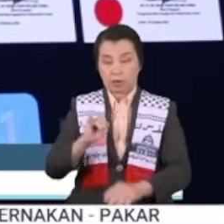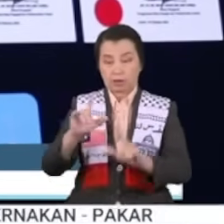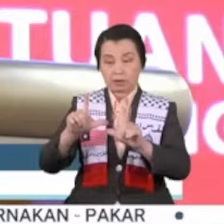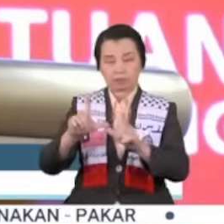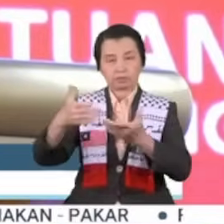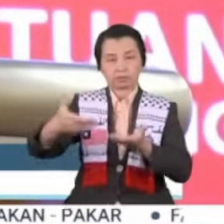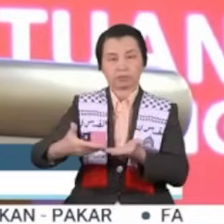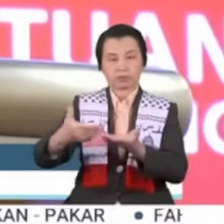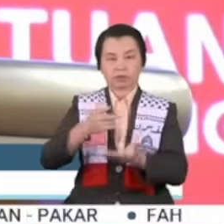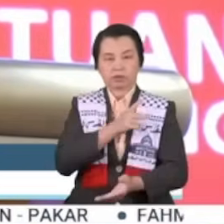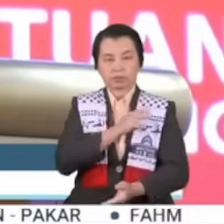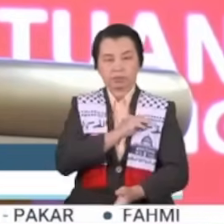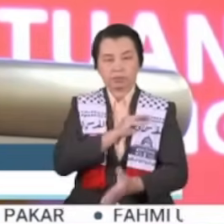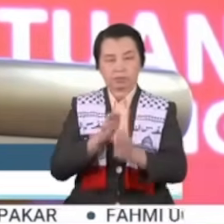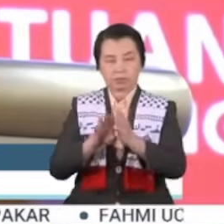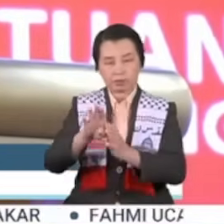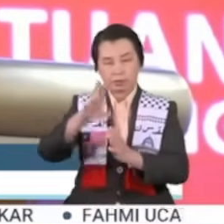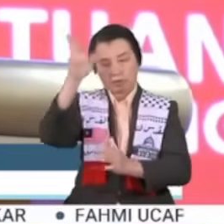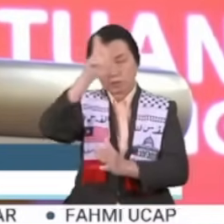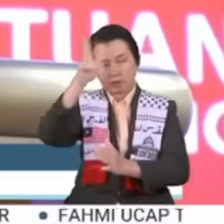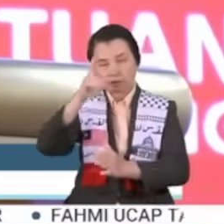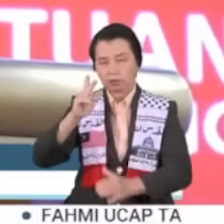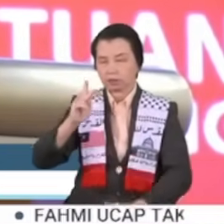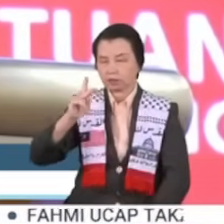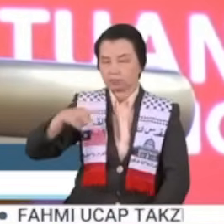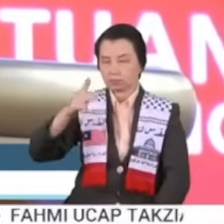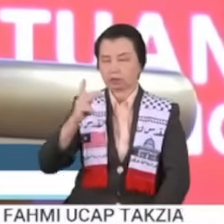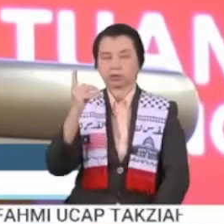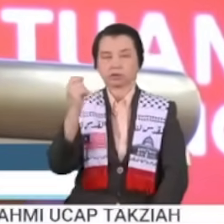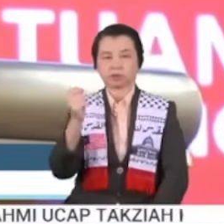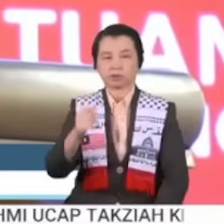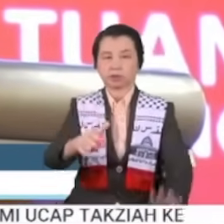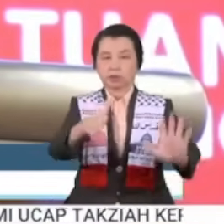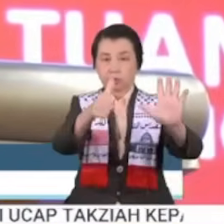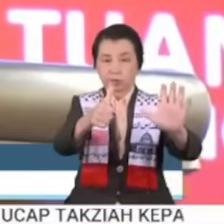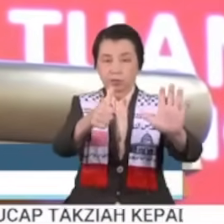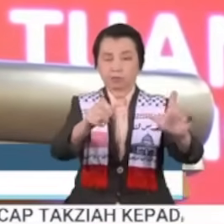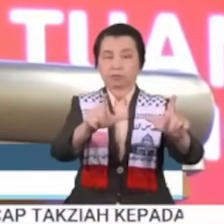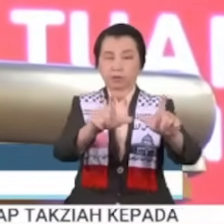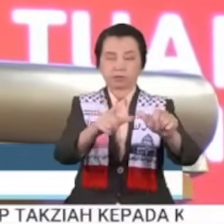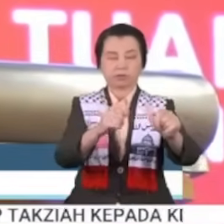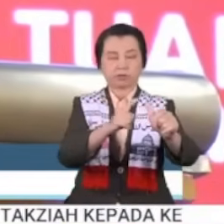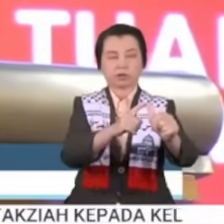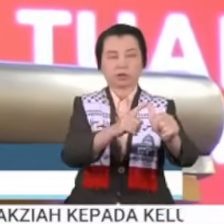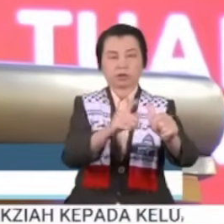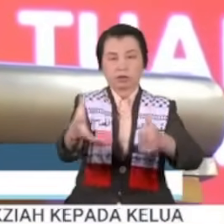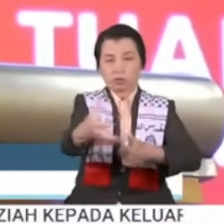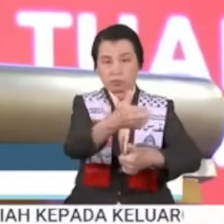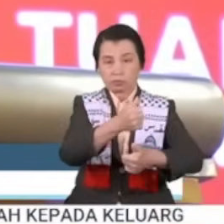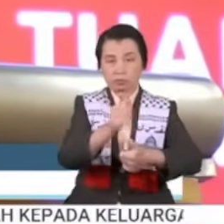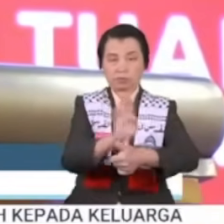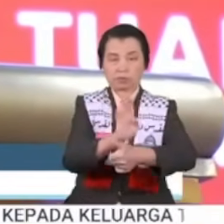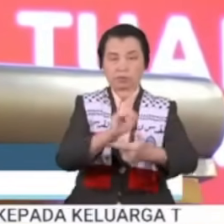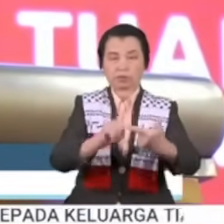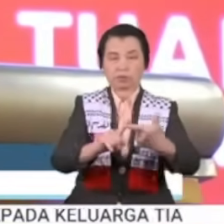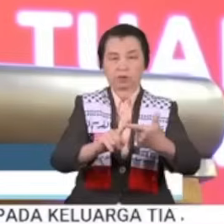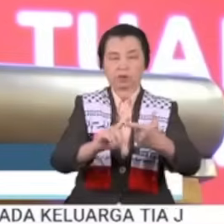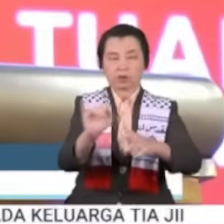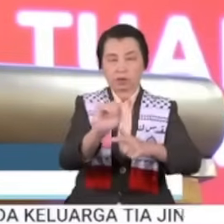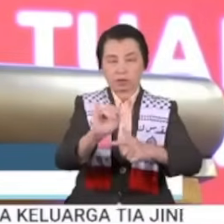diperkenal Kementerian Pembangunan kerajaan tempatan kpkt enam lesen berkenaan masing-masing lesen kutipan komersial